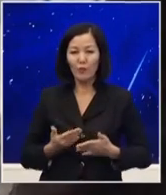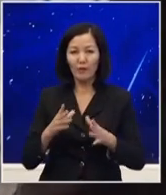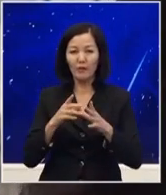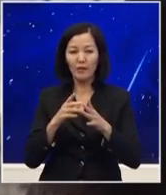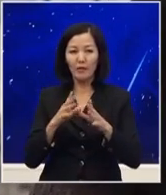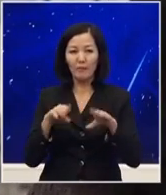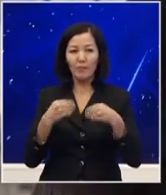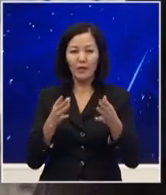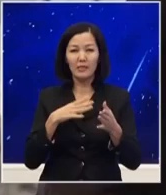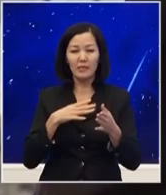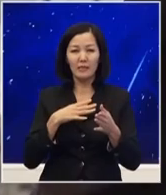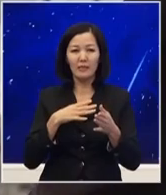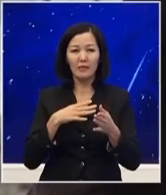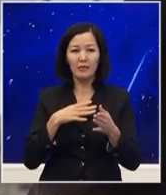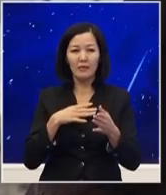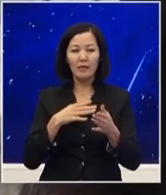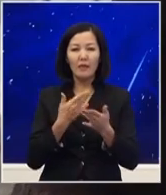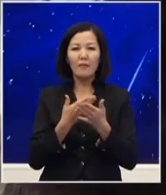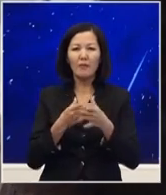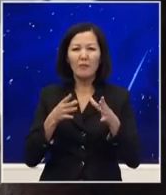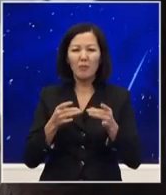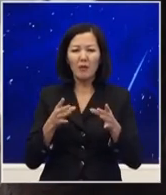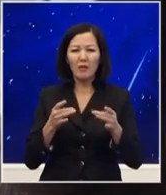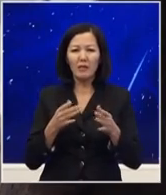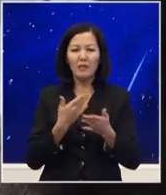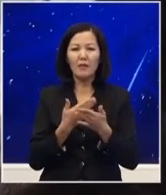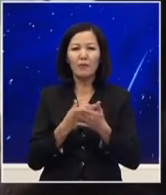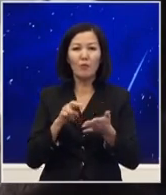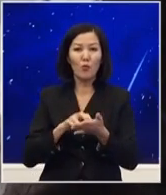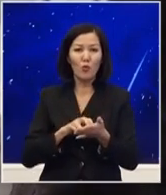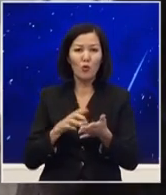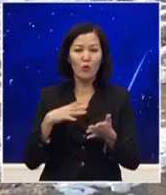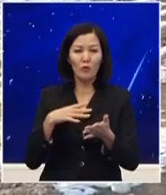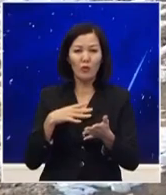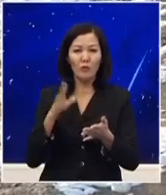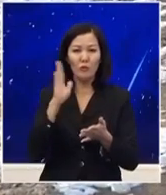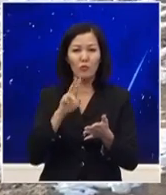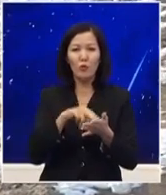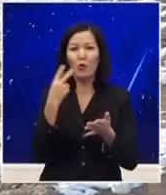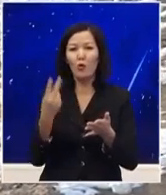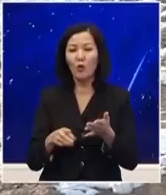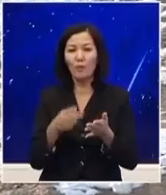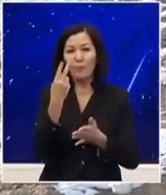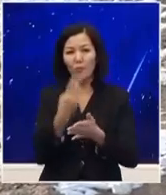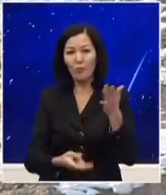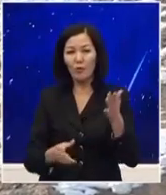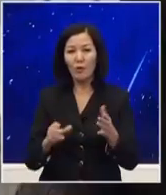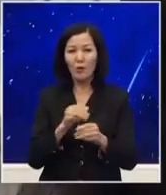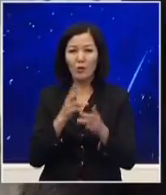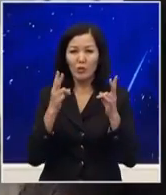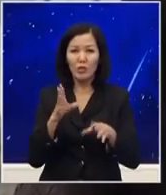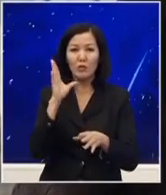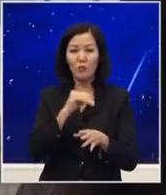елдің көңілін көтеріліп, әйтпесе мына былқылдаған көпірден қай балам суға қай күні түсіп кетеді деп уайымдаған ел болатын. Қазіргі